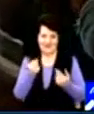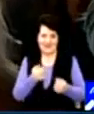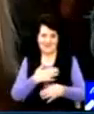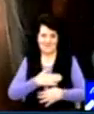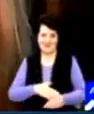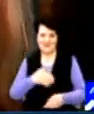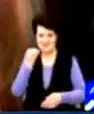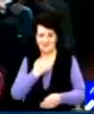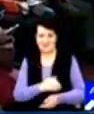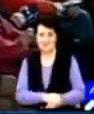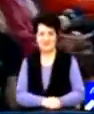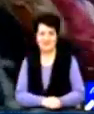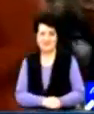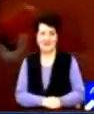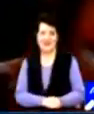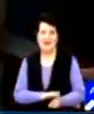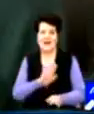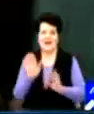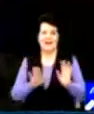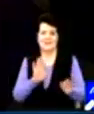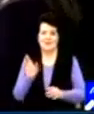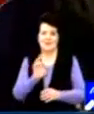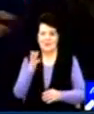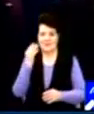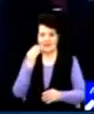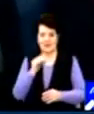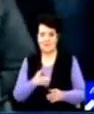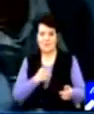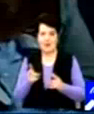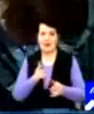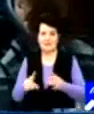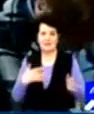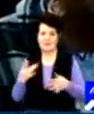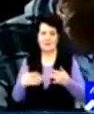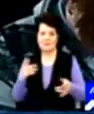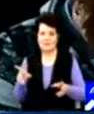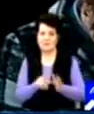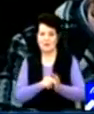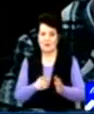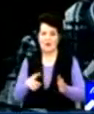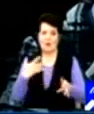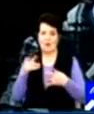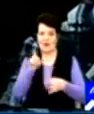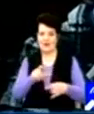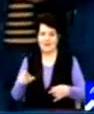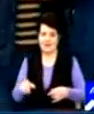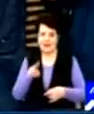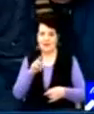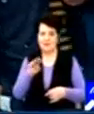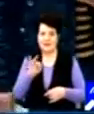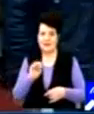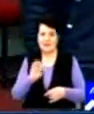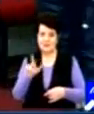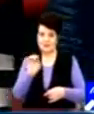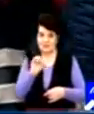plăcut, mulțumesc. Și regizorul basarabean Sandu Grecu pregătește un spectacol împreună cu actorii de teatru din Pitești. Pe data